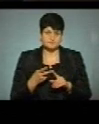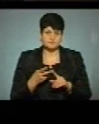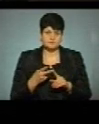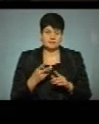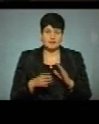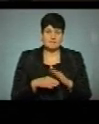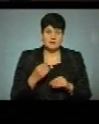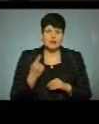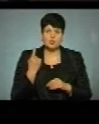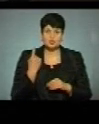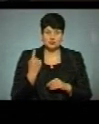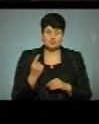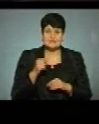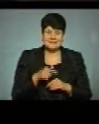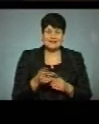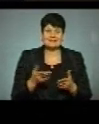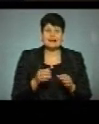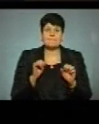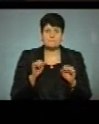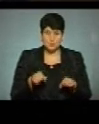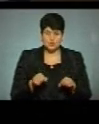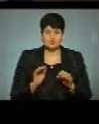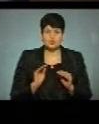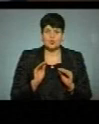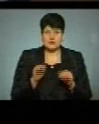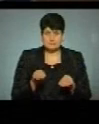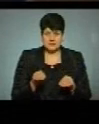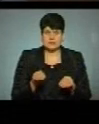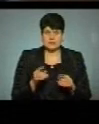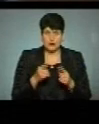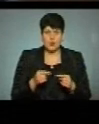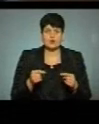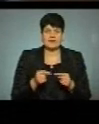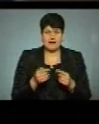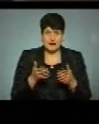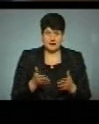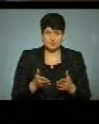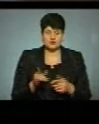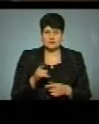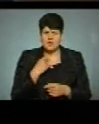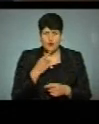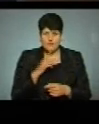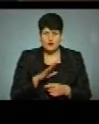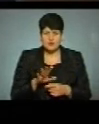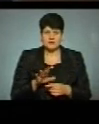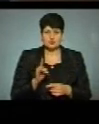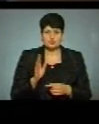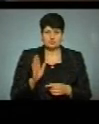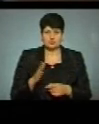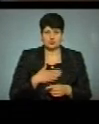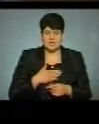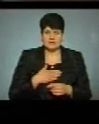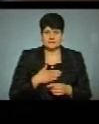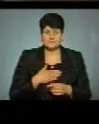вибрали як одну з тих, де можуть розмістити це все, хоча конкретно, що не говорили, що будуть на нашому цьому